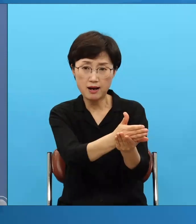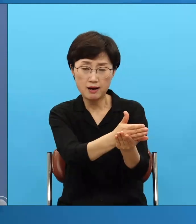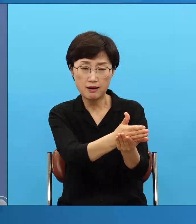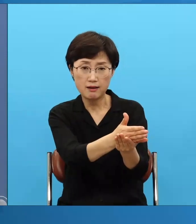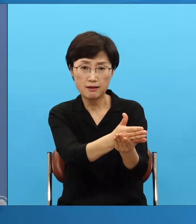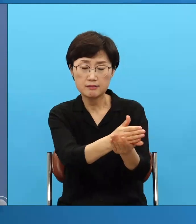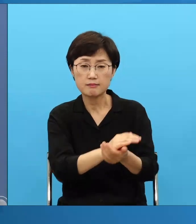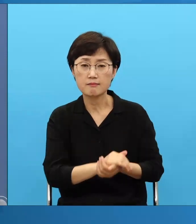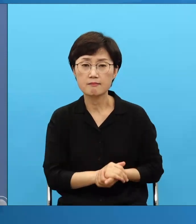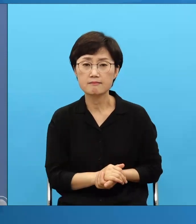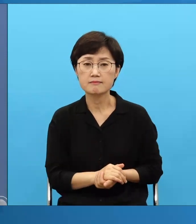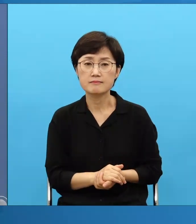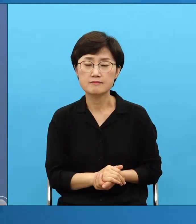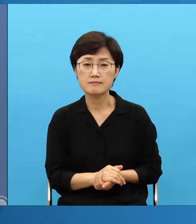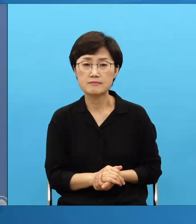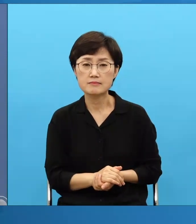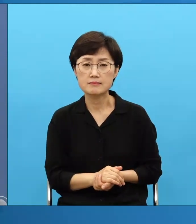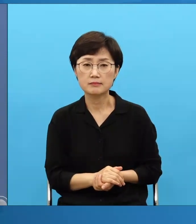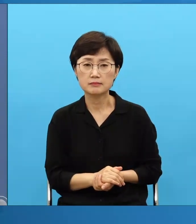him. 그리고